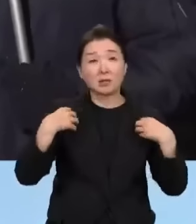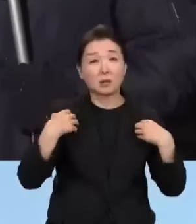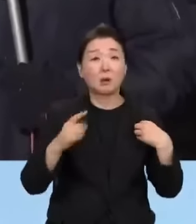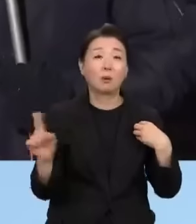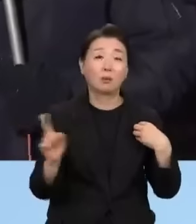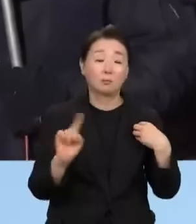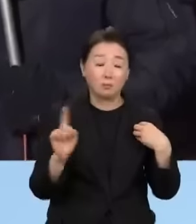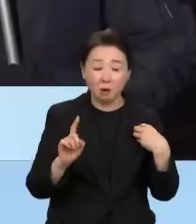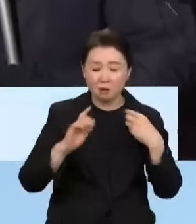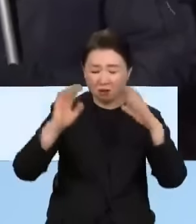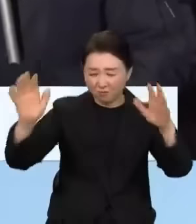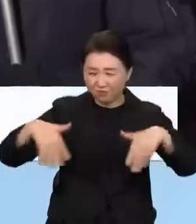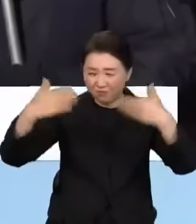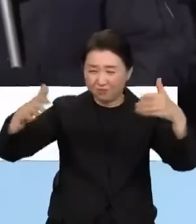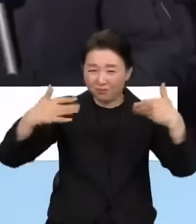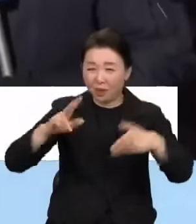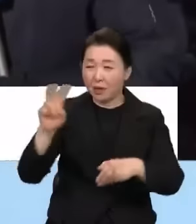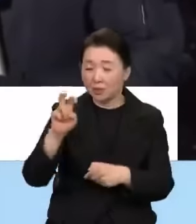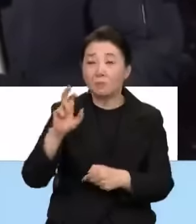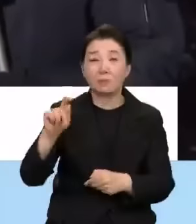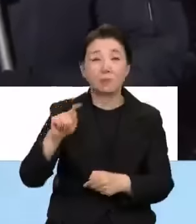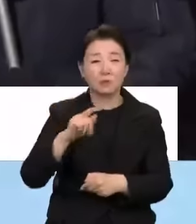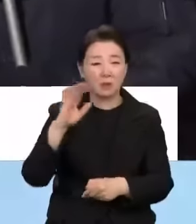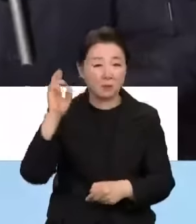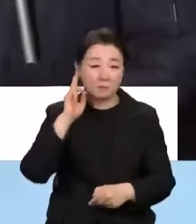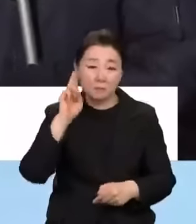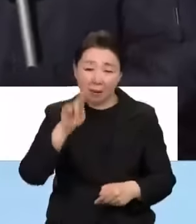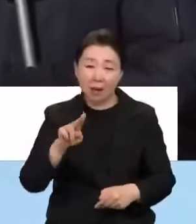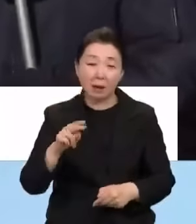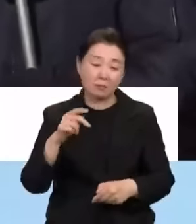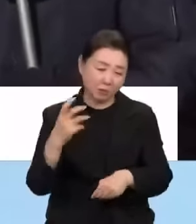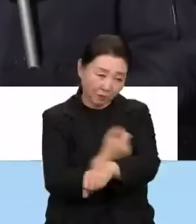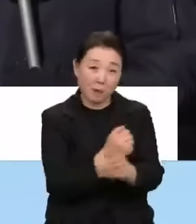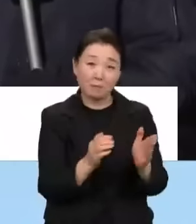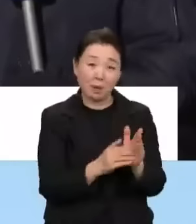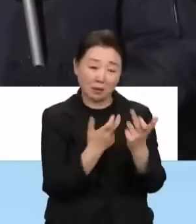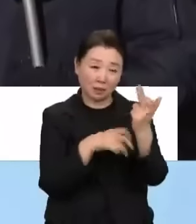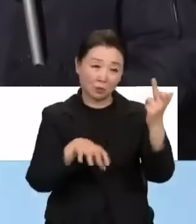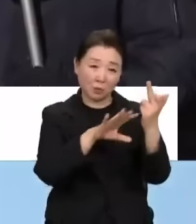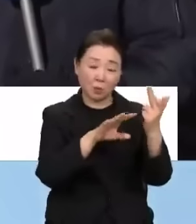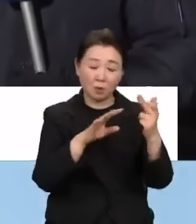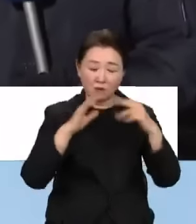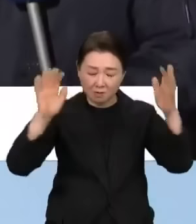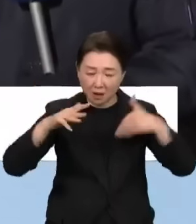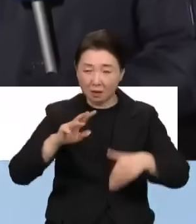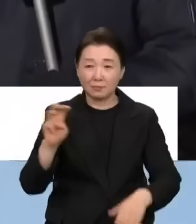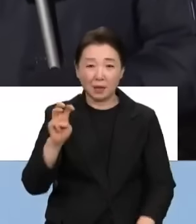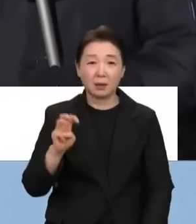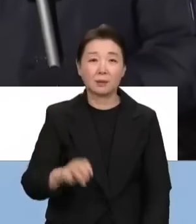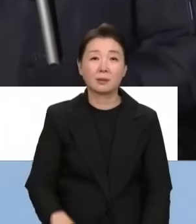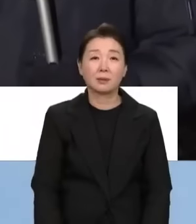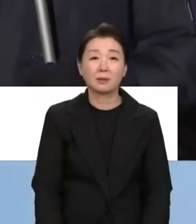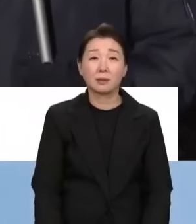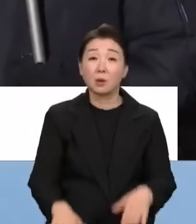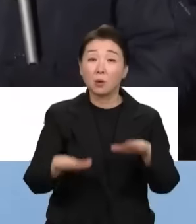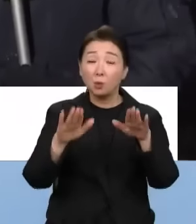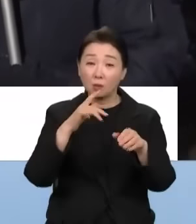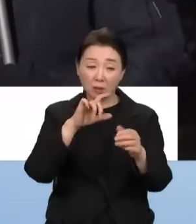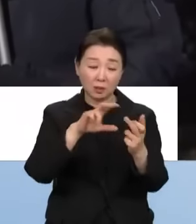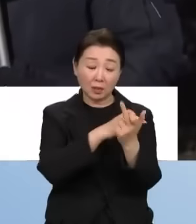20m 안팎의 강한 바람이 불겠다고 했습니다. 산지에는 초속 30m 이상 강풍이 불겠습니다. 오늘